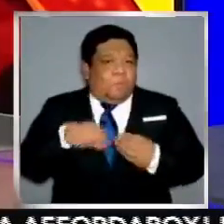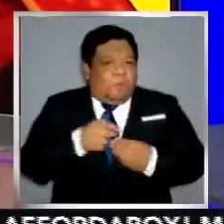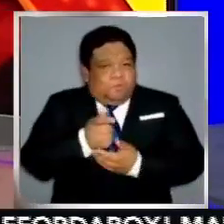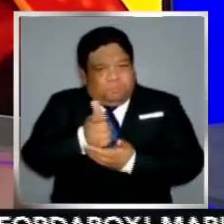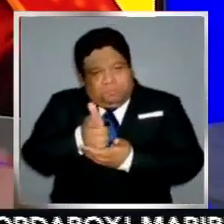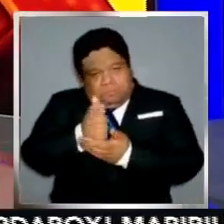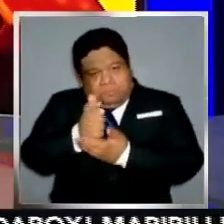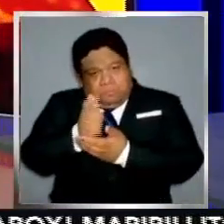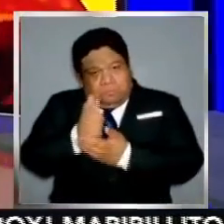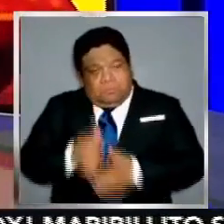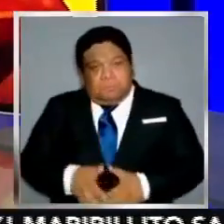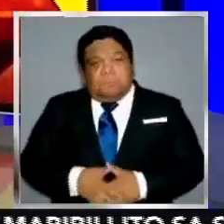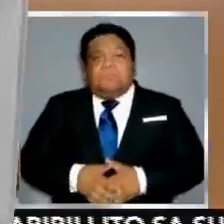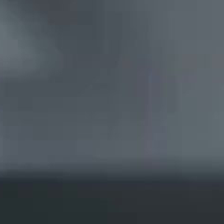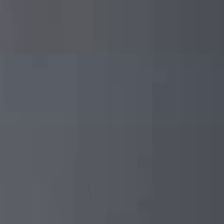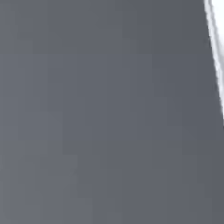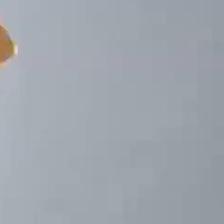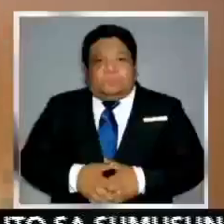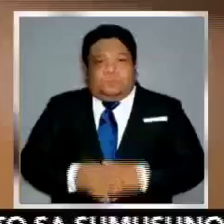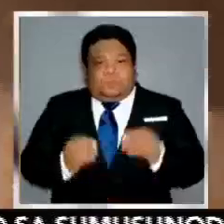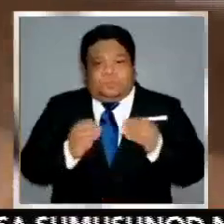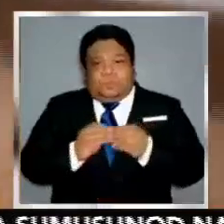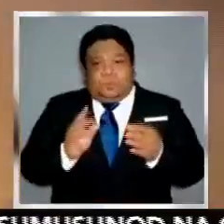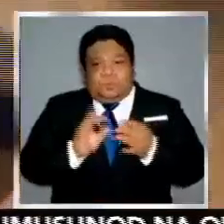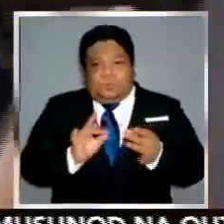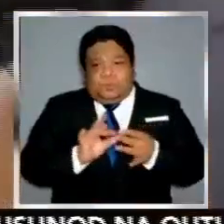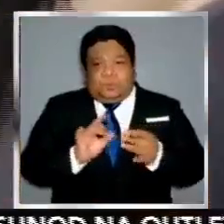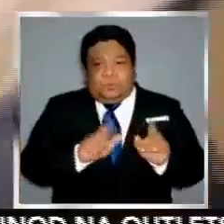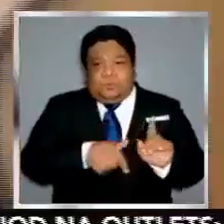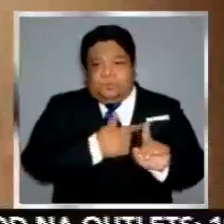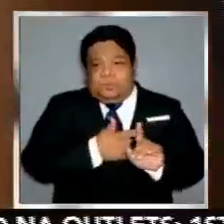Yan ang chika ni Lars Santiago.